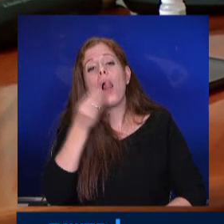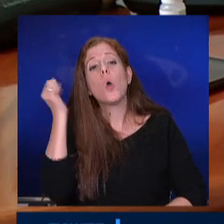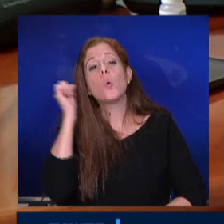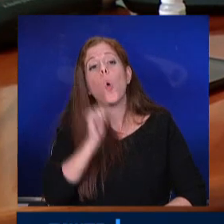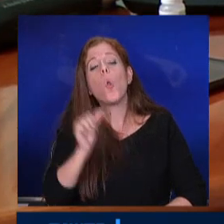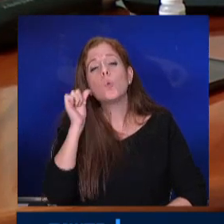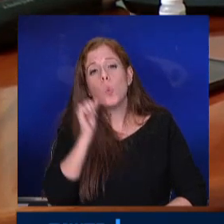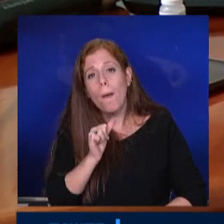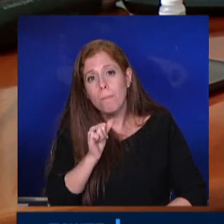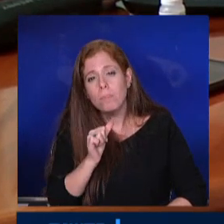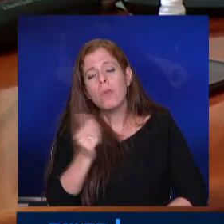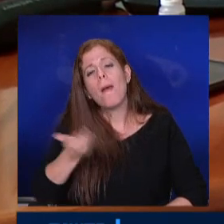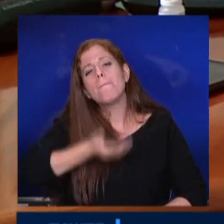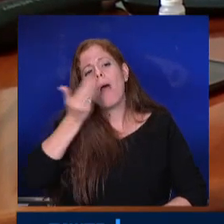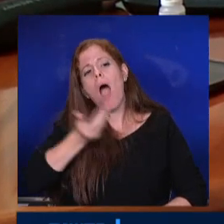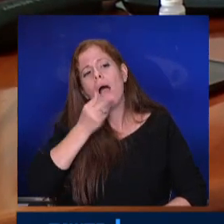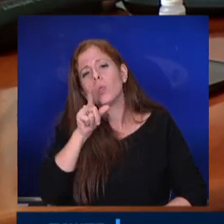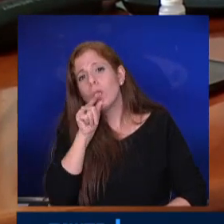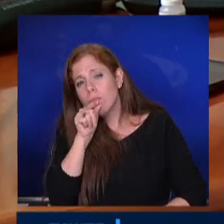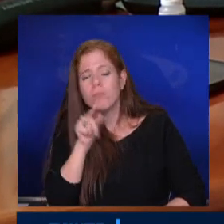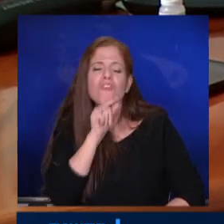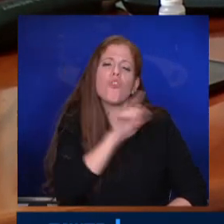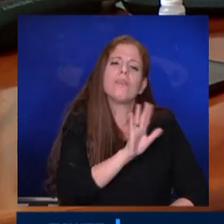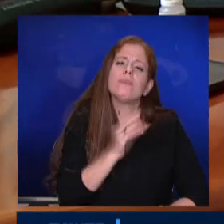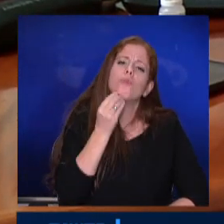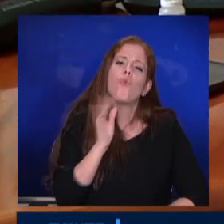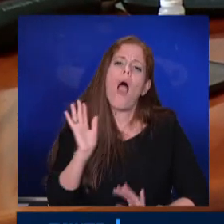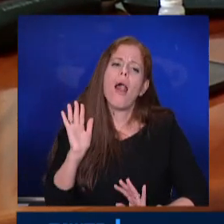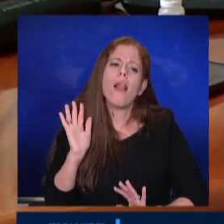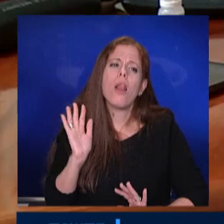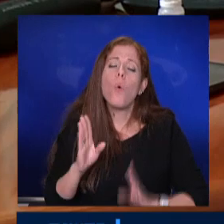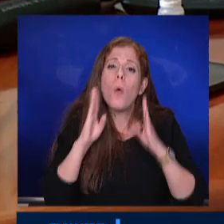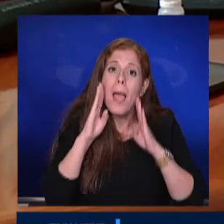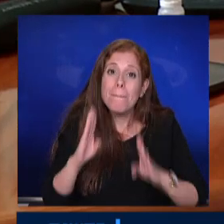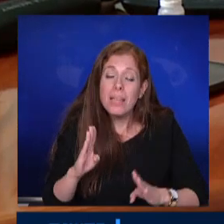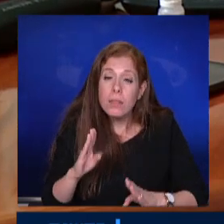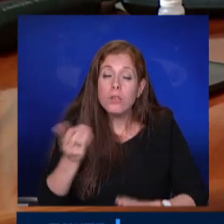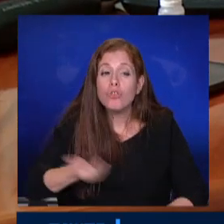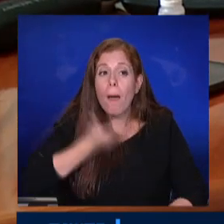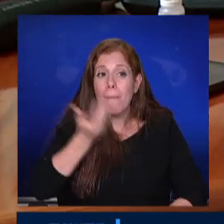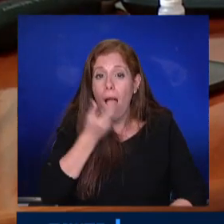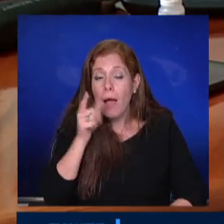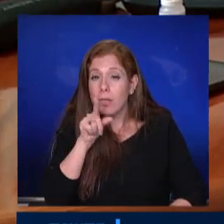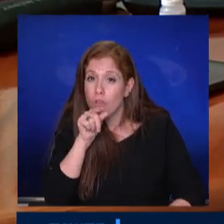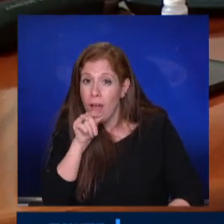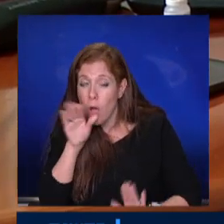יום מרק יונים ביונים, זה מה שהוא אכל. הוא האמין שהמרק היונה